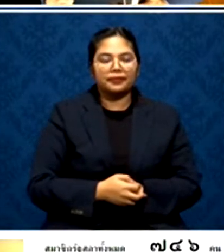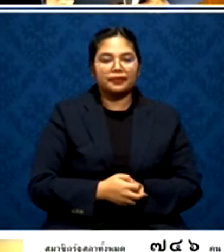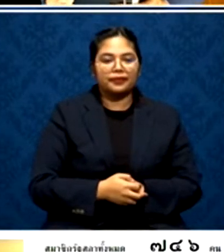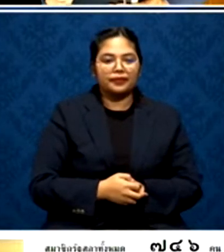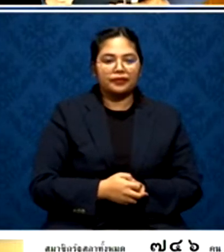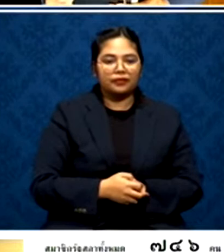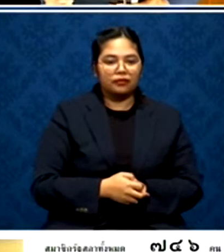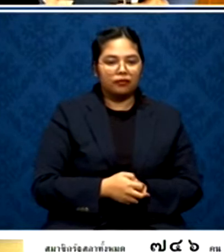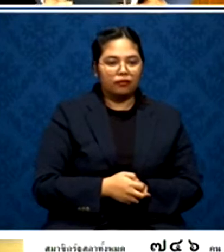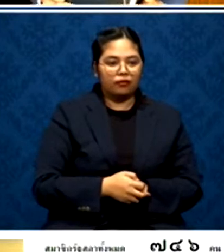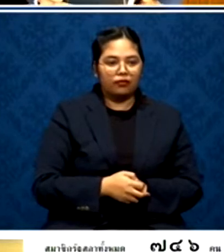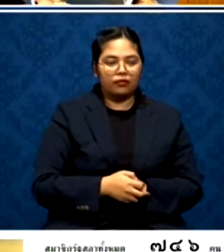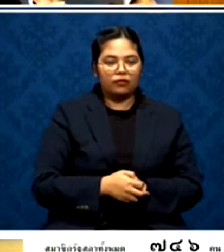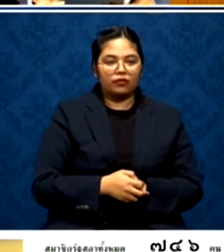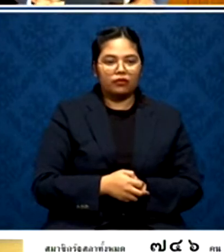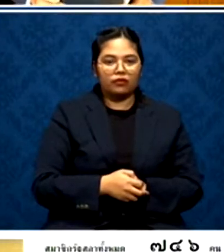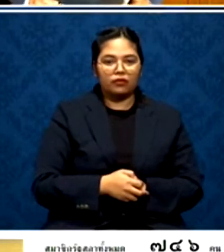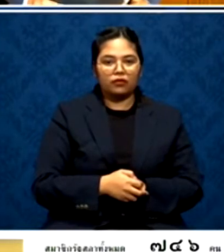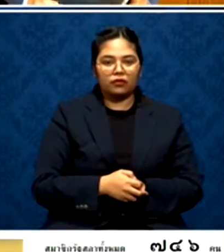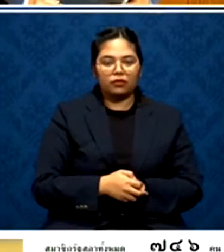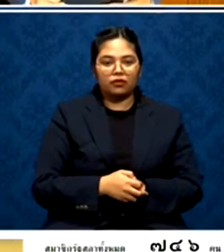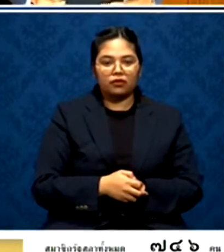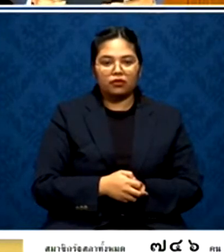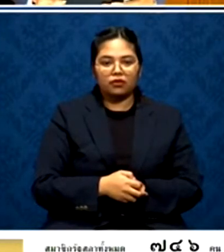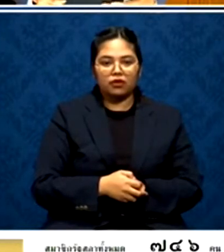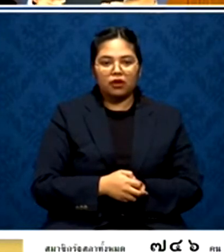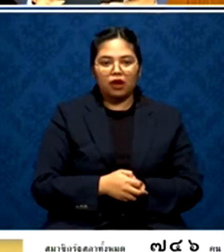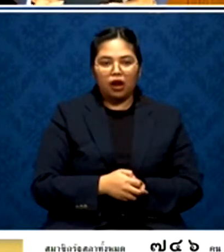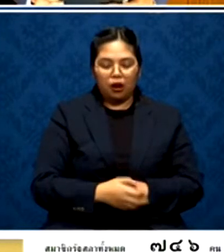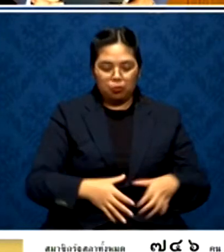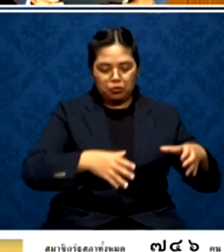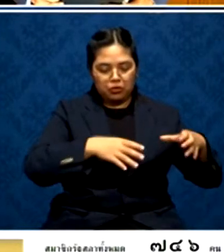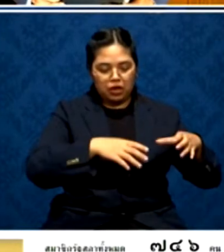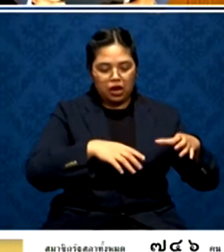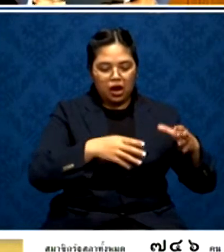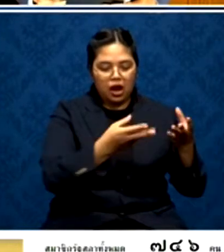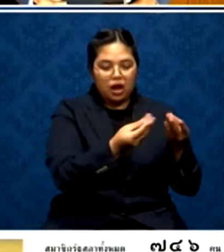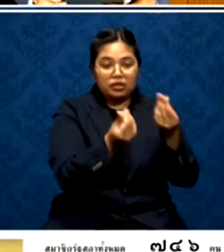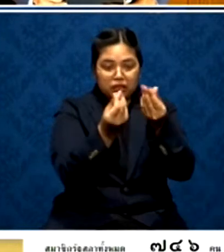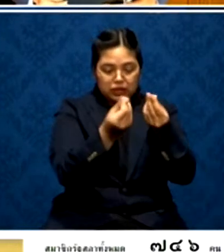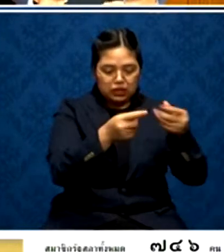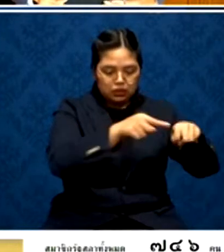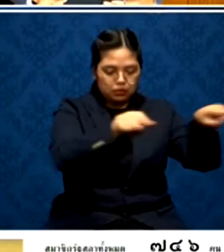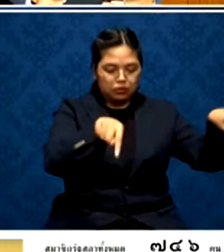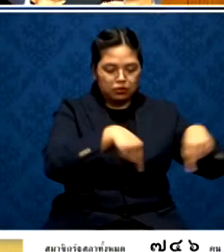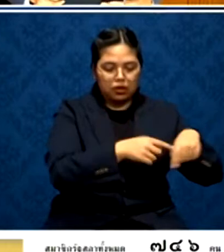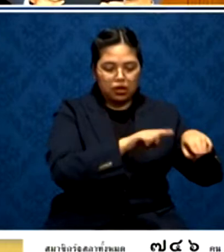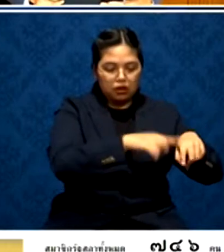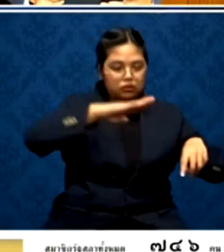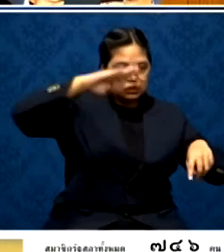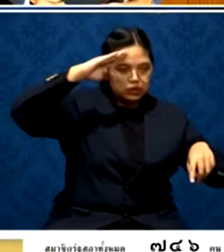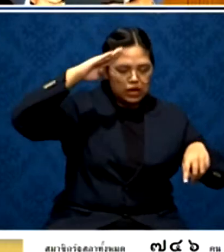นำพื้นที่ของหน่วยทหารที่เกินความจำเป็นมาใช้ให้ประโยชน์ต่อประชาช